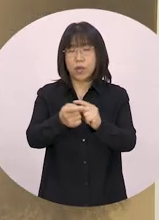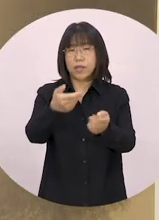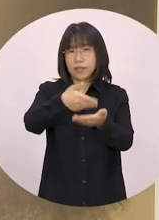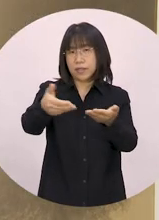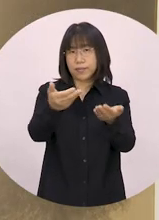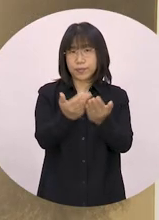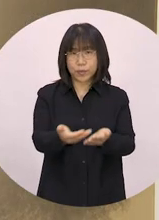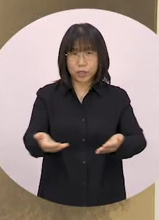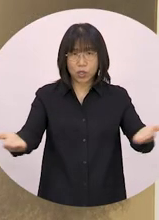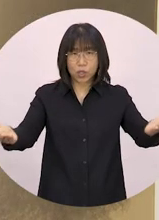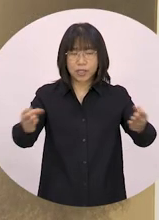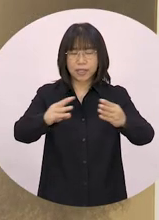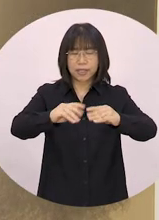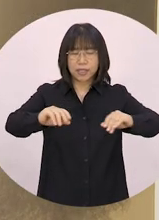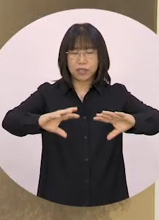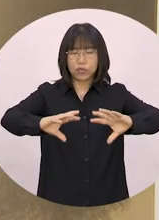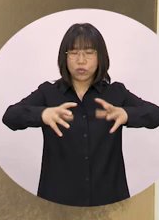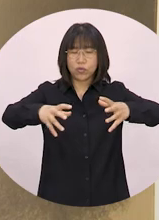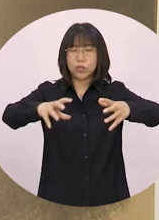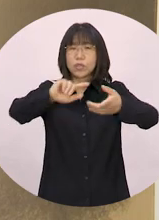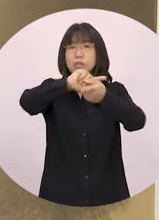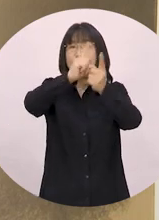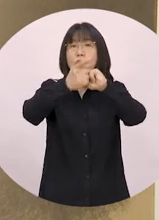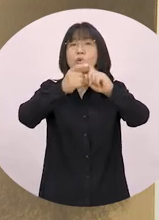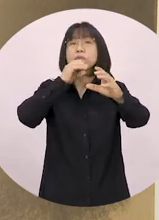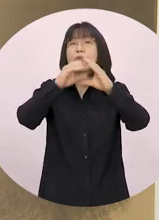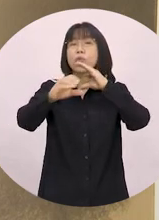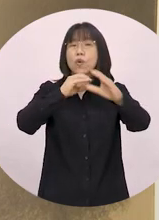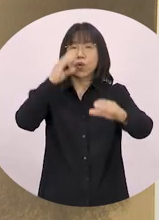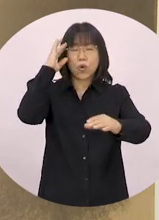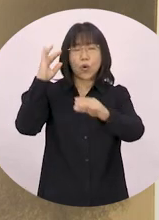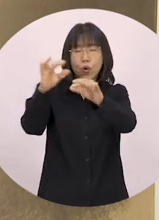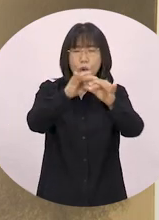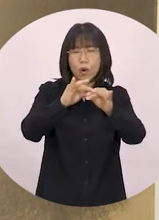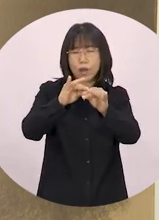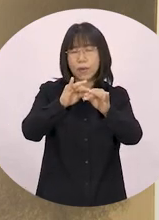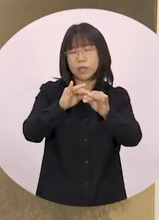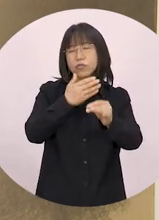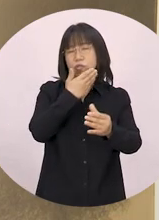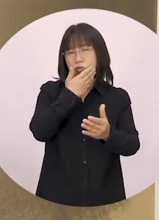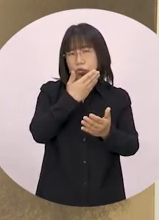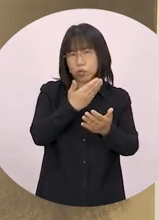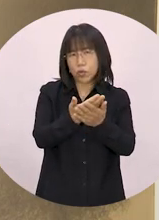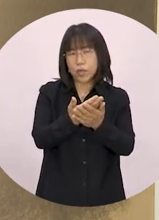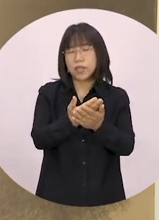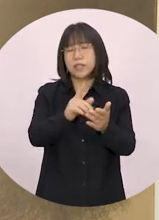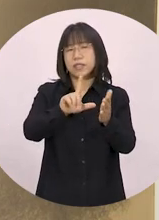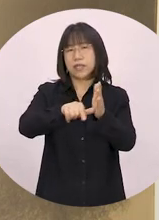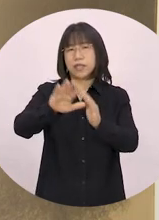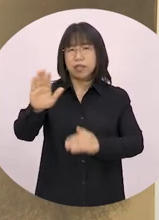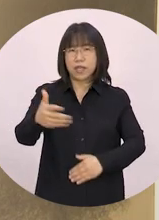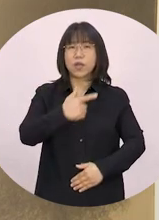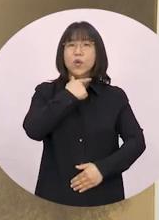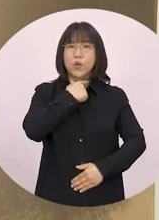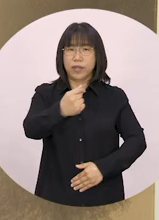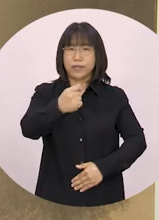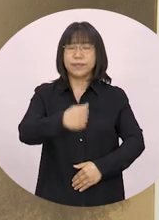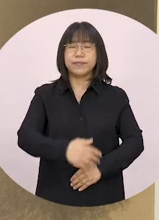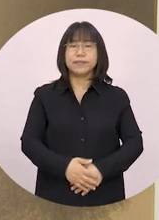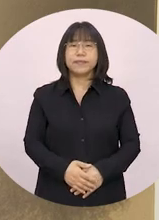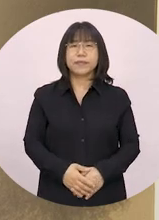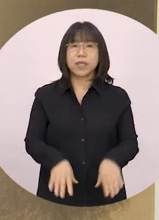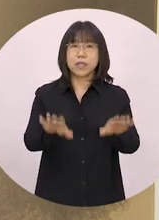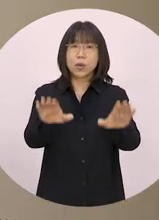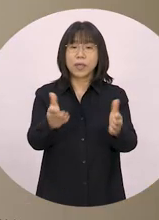작품들을 통해 지구촌 우리 모두가 함께 소통, 공감할 수 있는 소중한 기회가 되기를